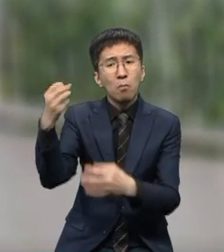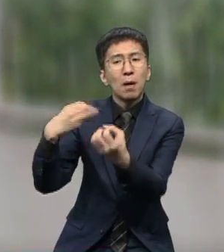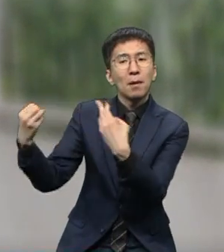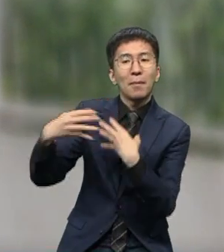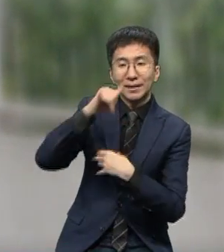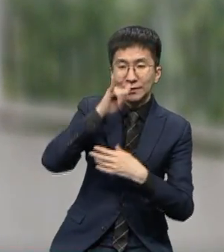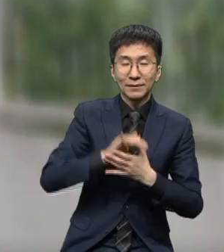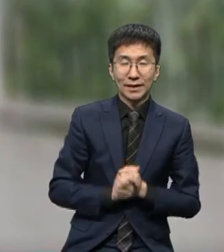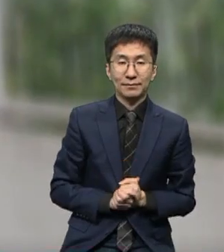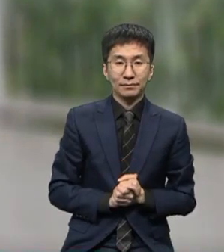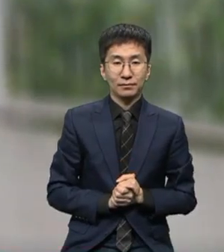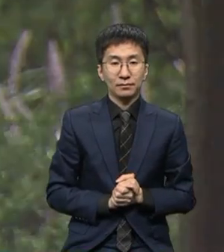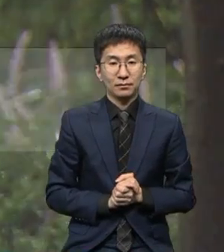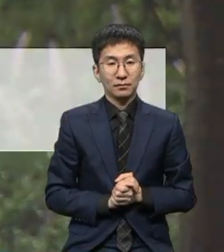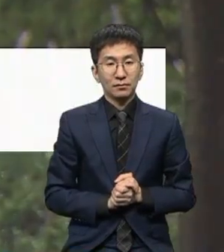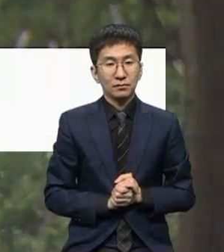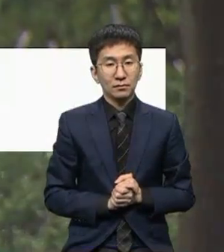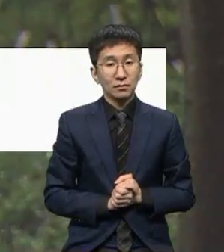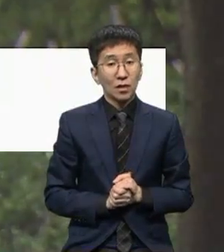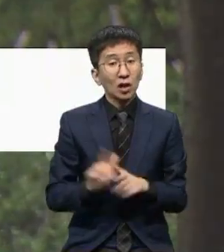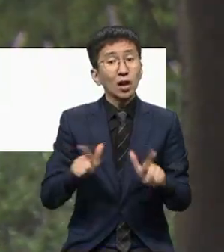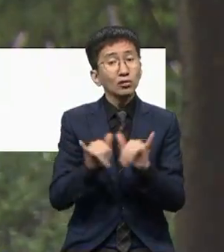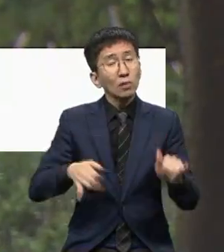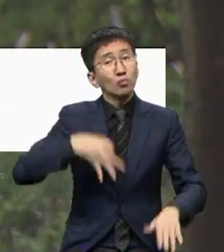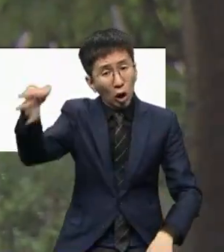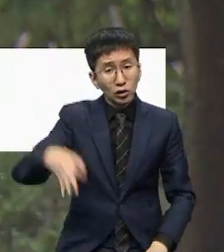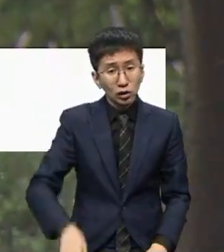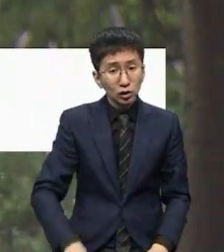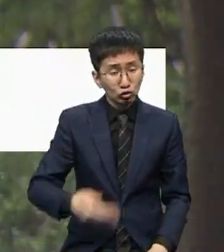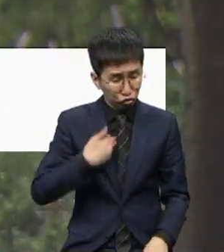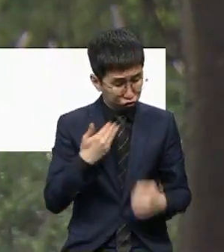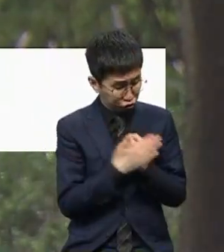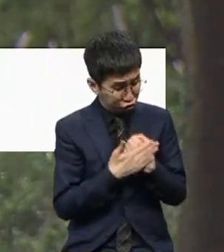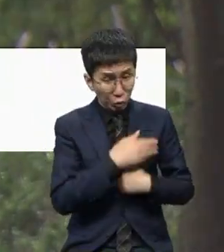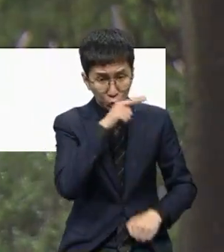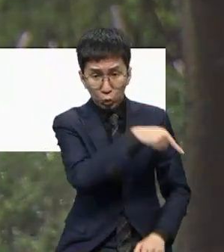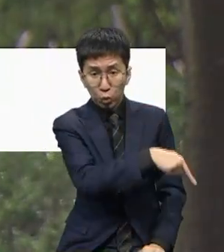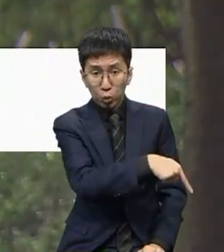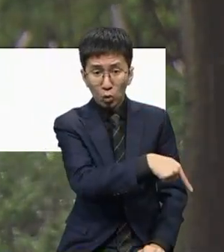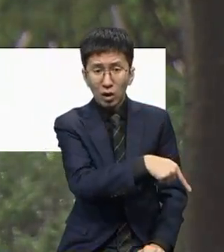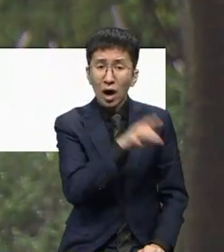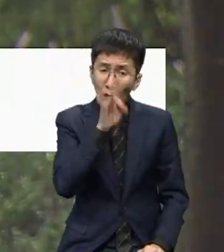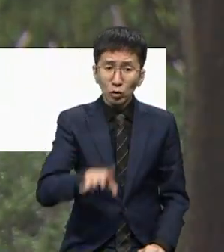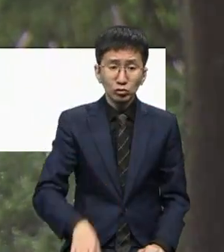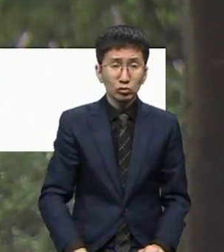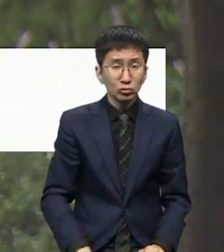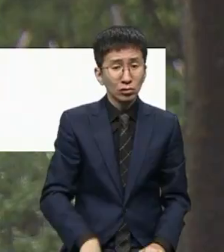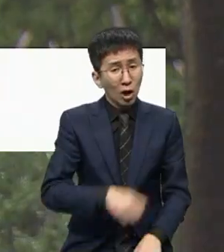입니다 봐봐 충돌을 외 하고 옴 뭐